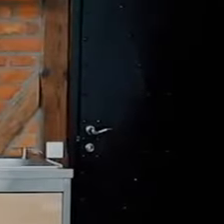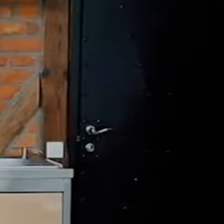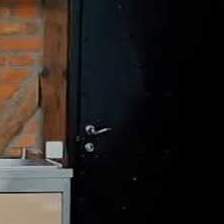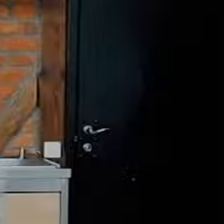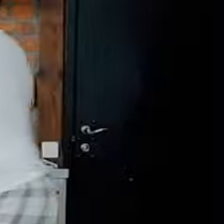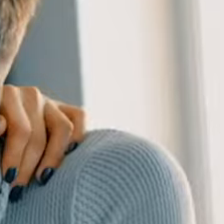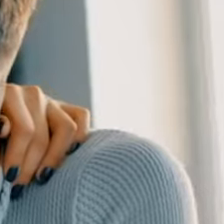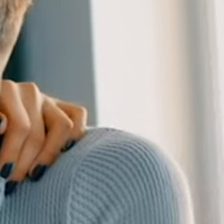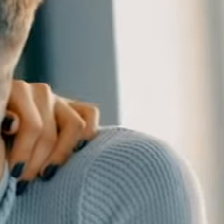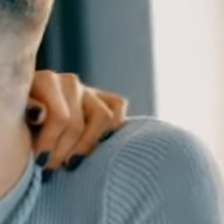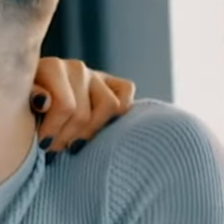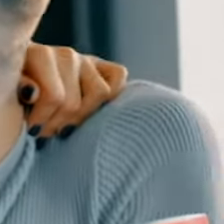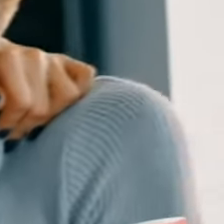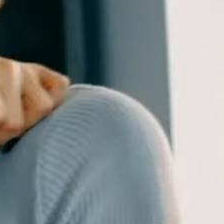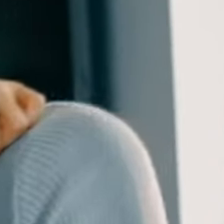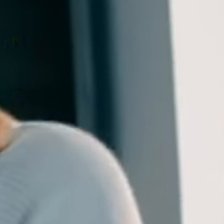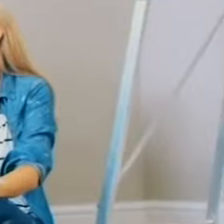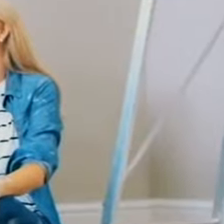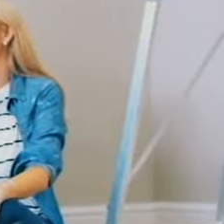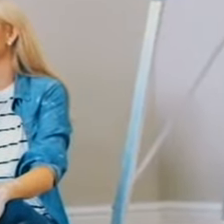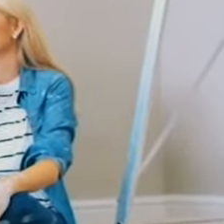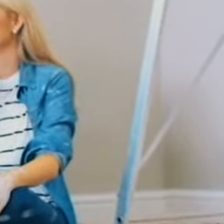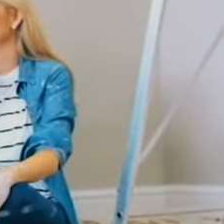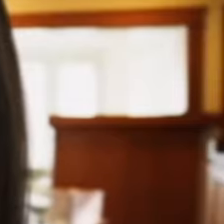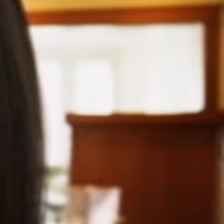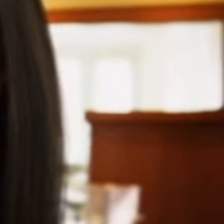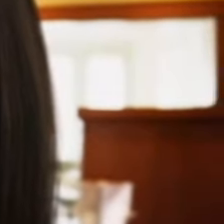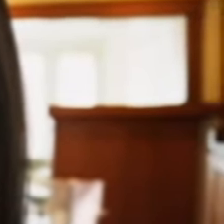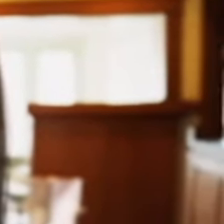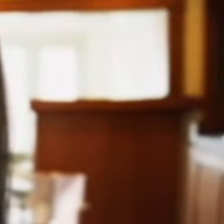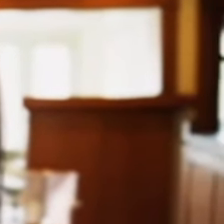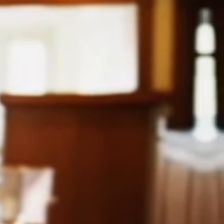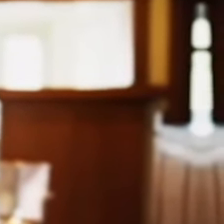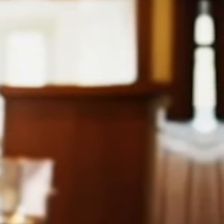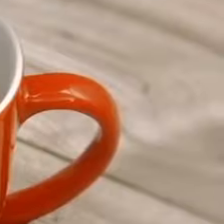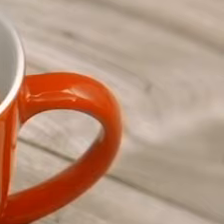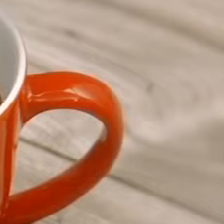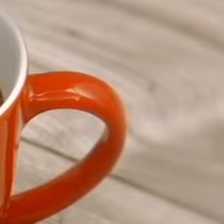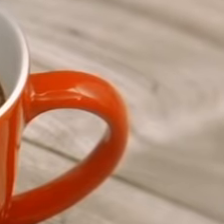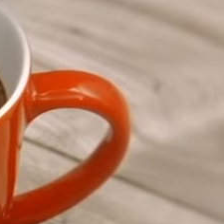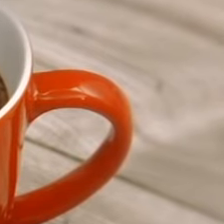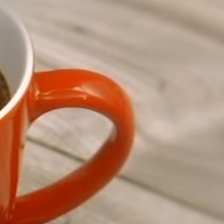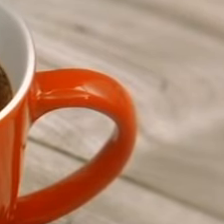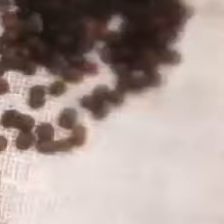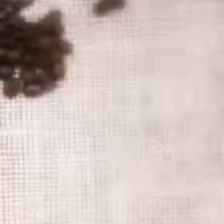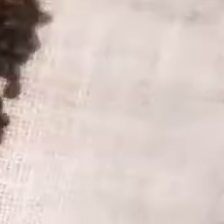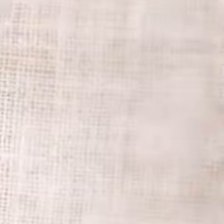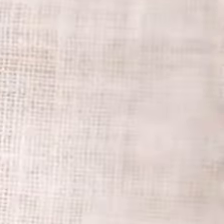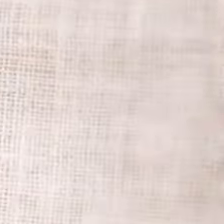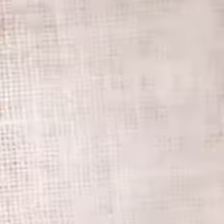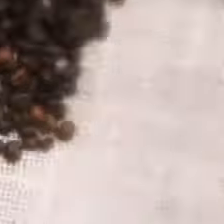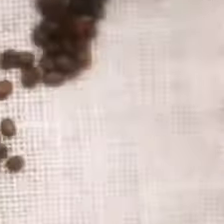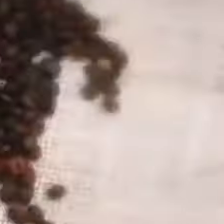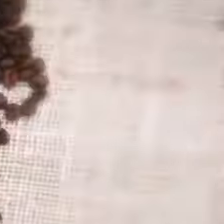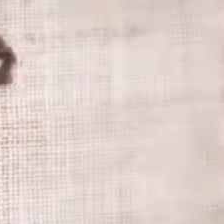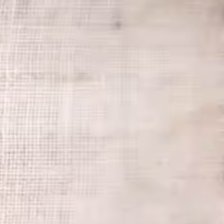Budite rasplesani, nasmijani, vrijedni. Otvorite oči. Neka zamiriše. Kad je od